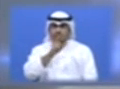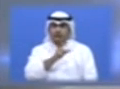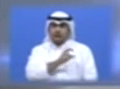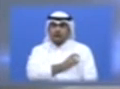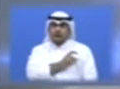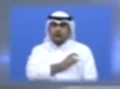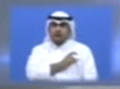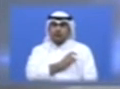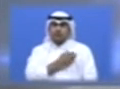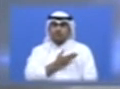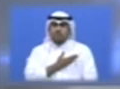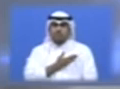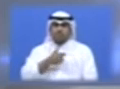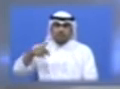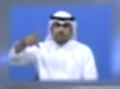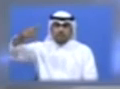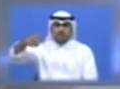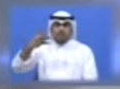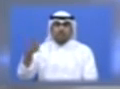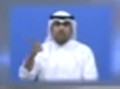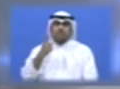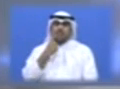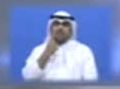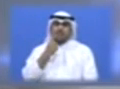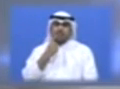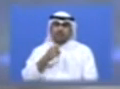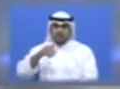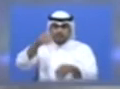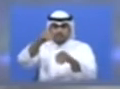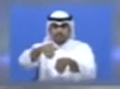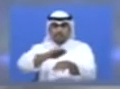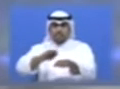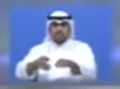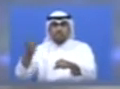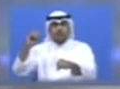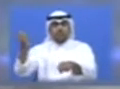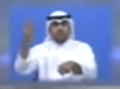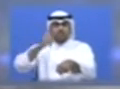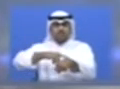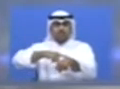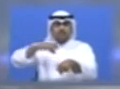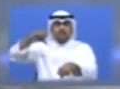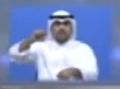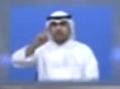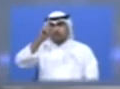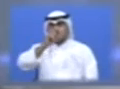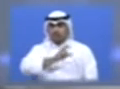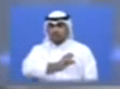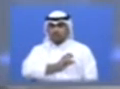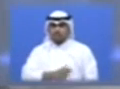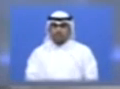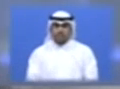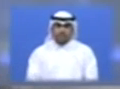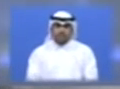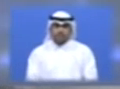زوجة محمد عبد الملك محمد النوري عن عمر يناهز 46، وسيوارى جثمان